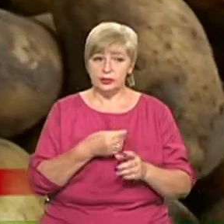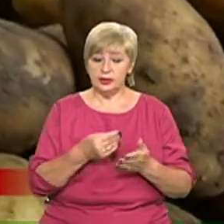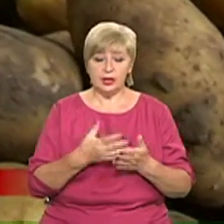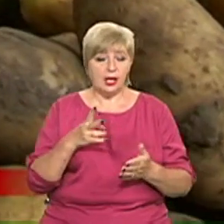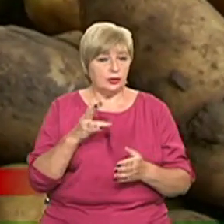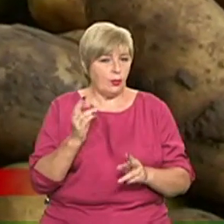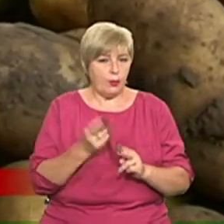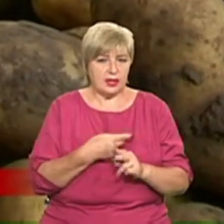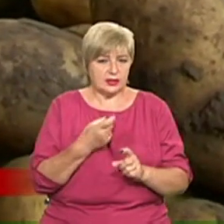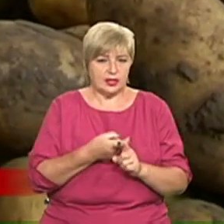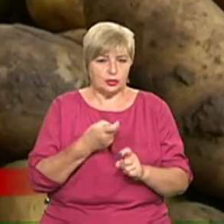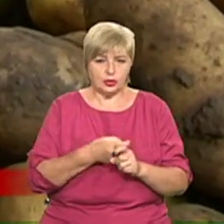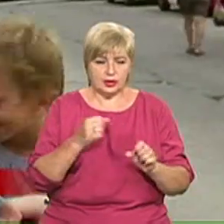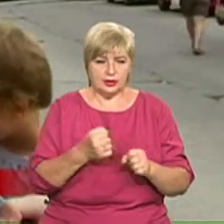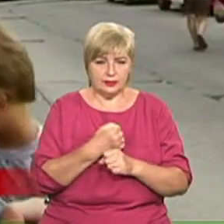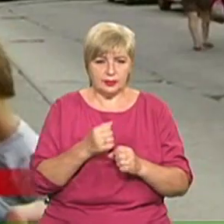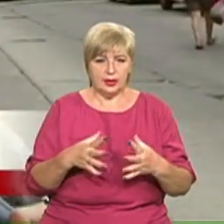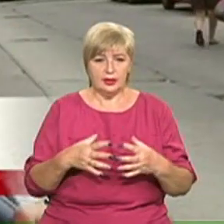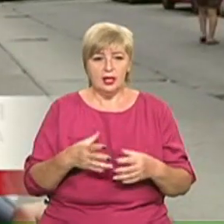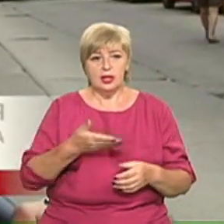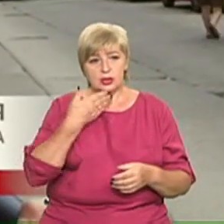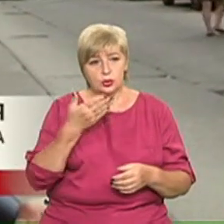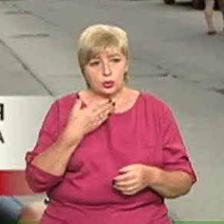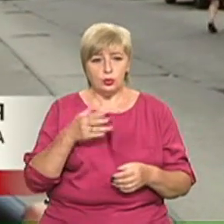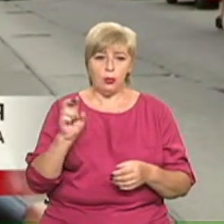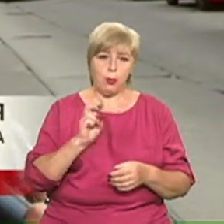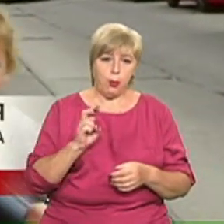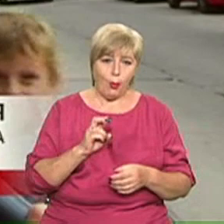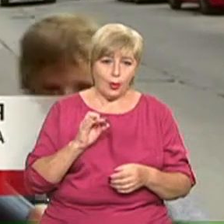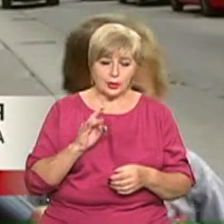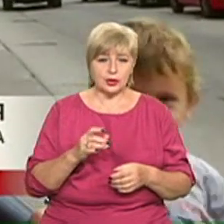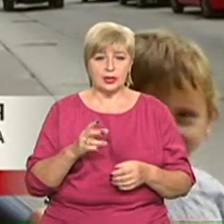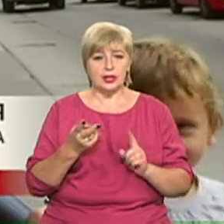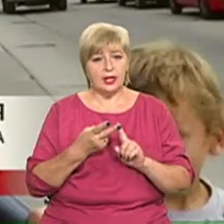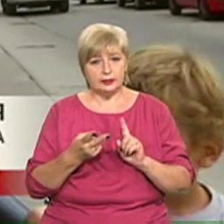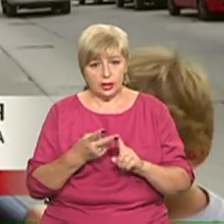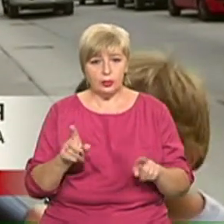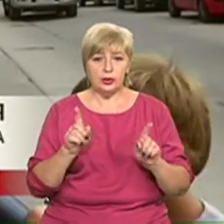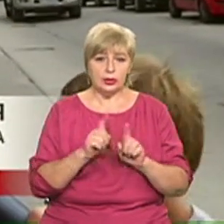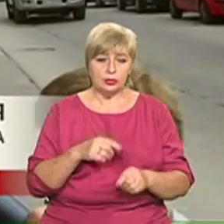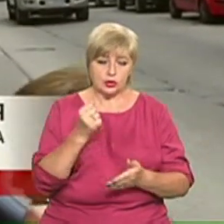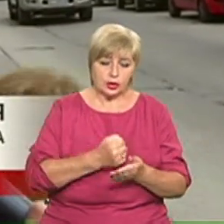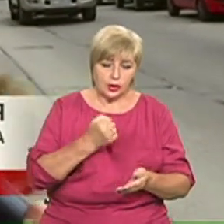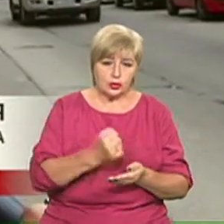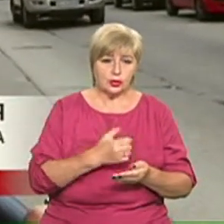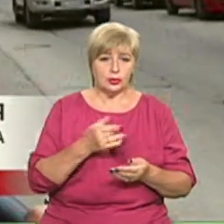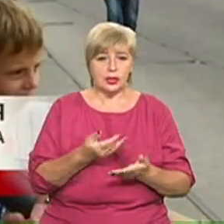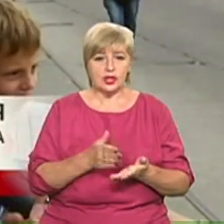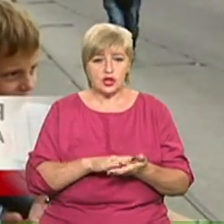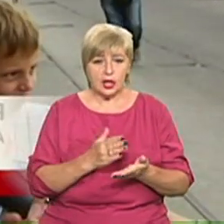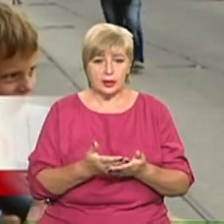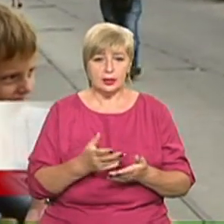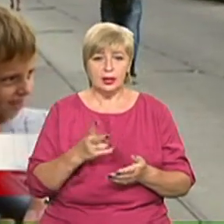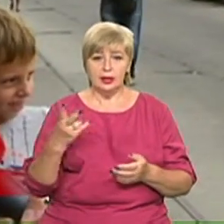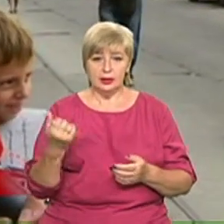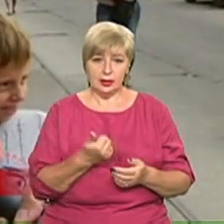не обходяться, адже родина чимала. Суп, борщ, як би і на второе теж, толчонка, і жарена.